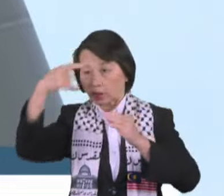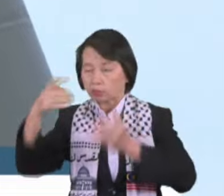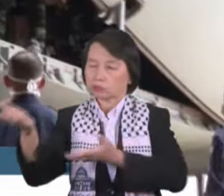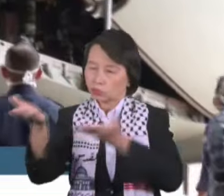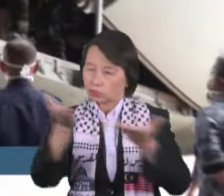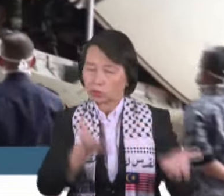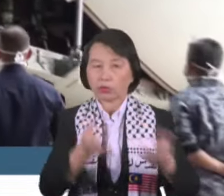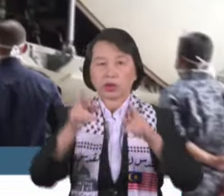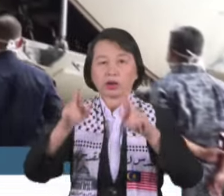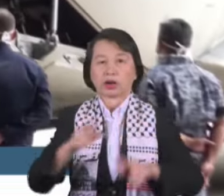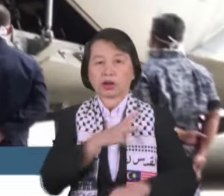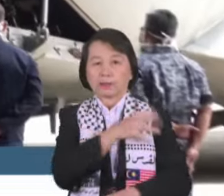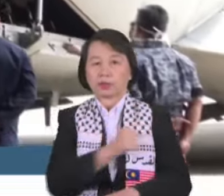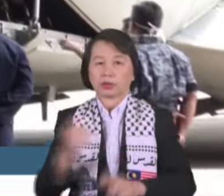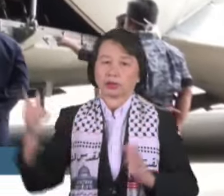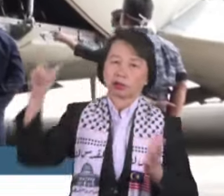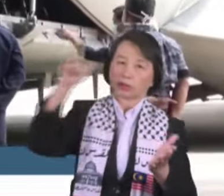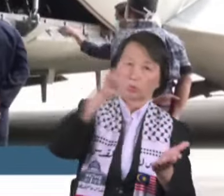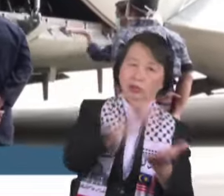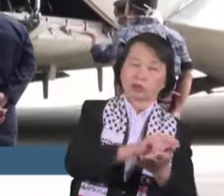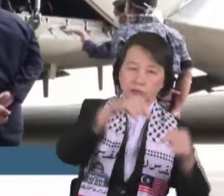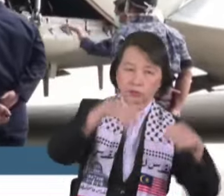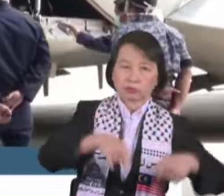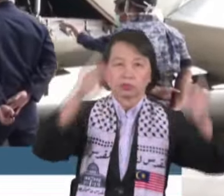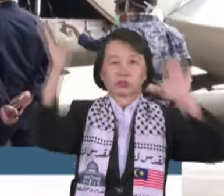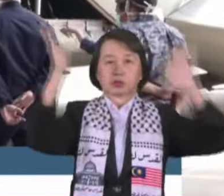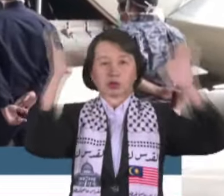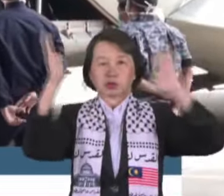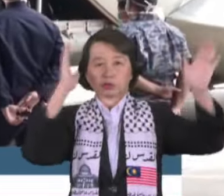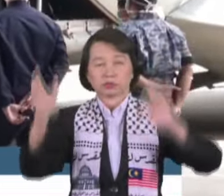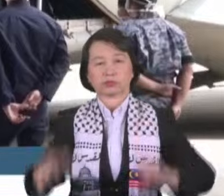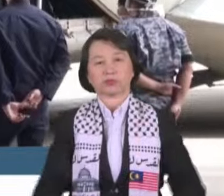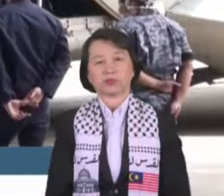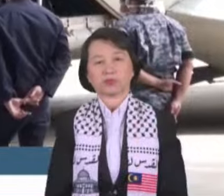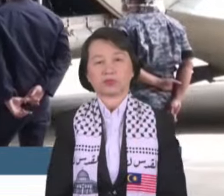membawa rakyat Palestin ke negara ini.